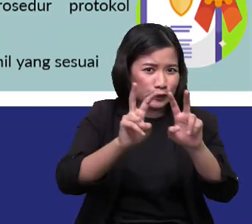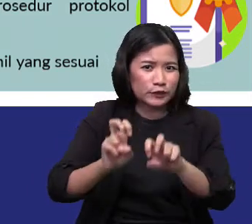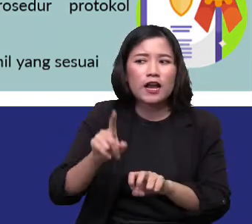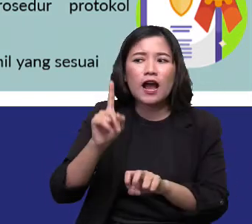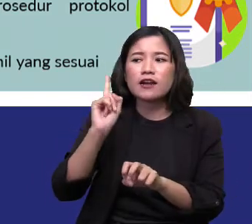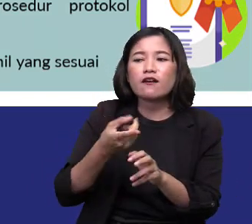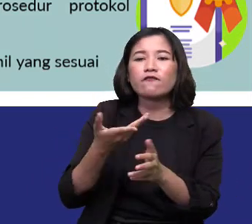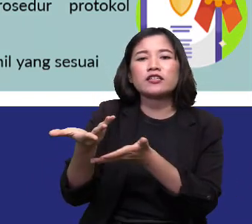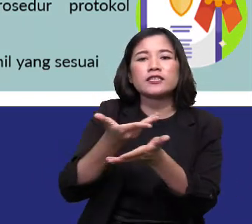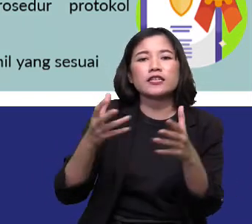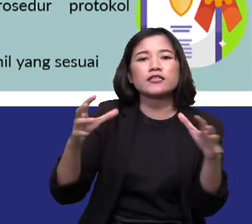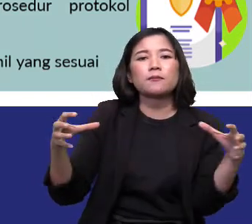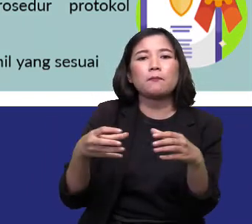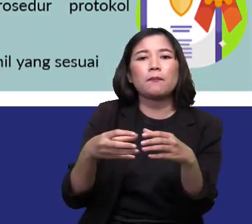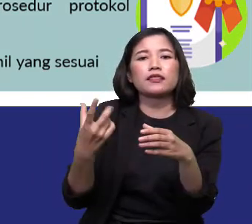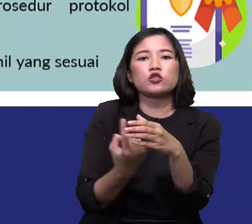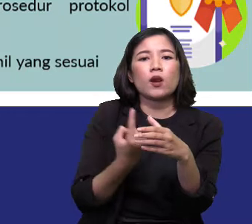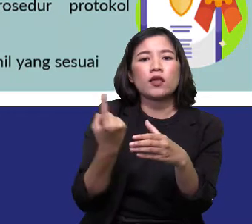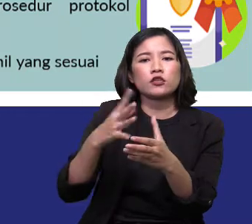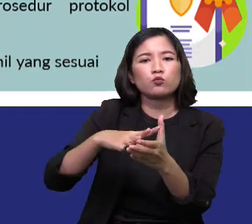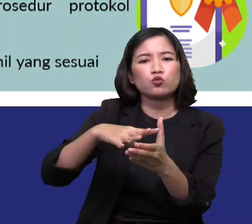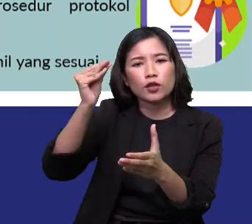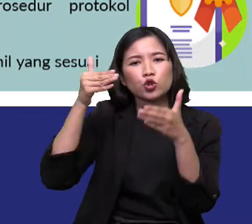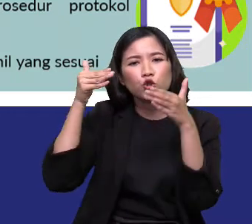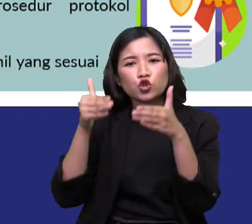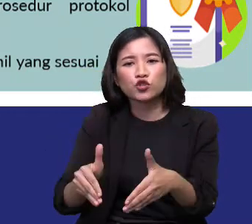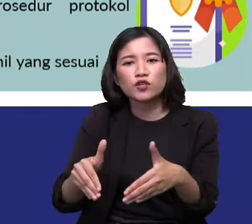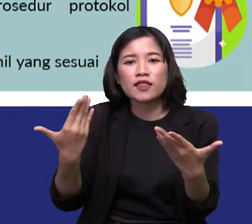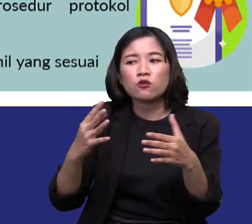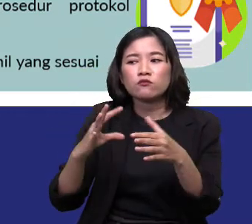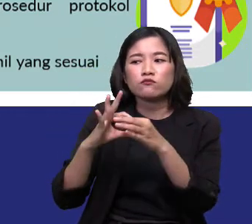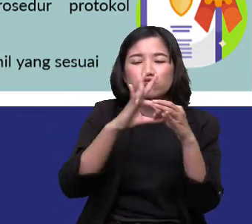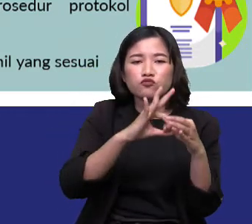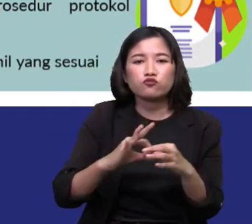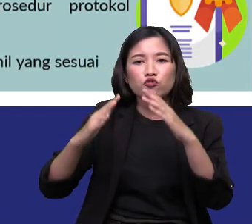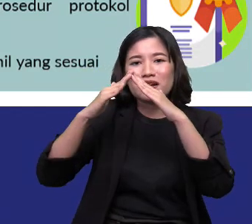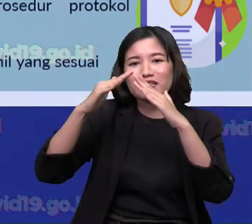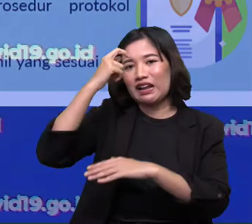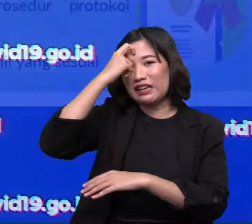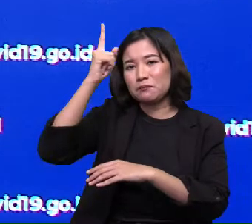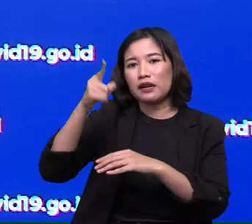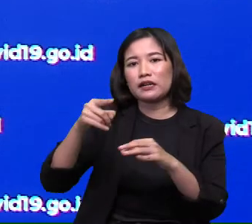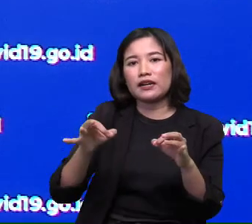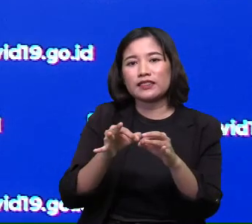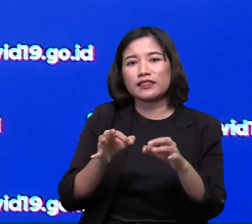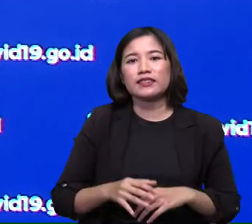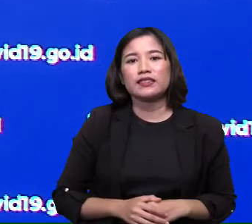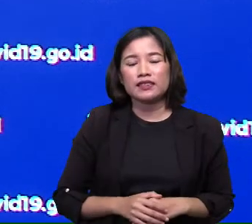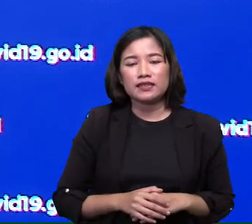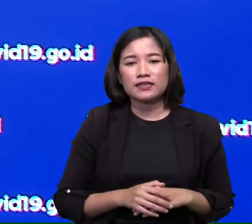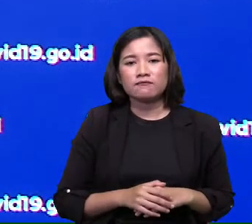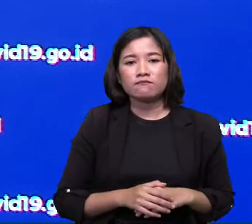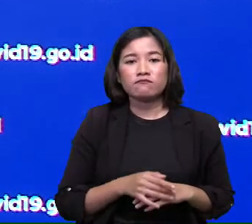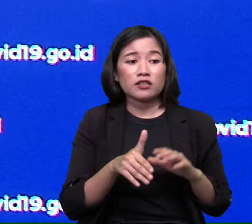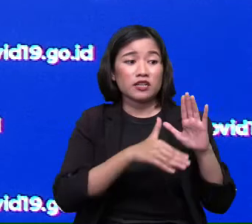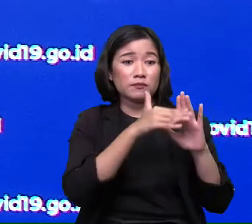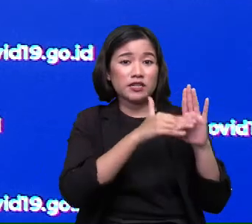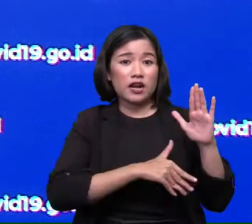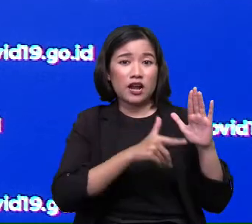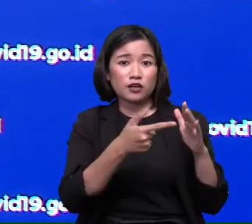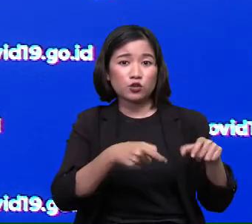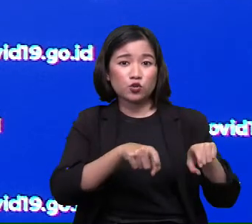fasilitas isolasi terpusat khusus maupun bekerjasama dengan rumah sakit rujukan terdekat penyesuaian kebijakan ini akan